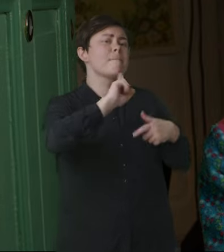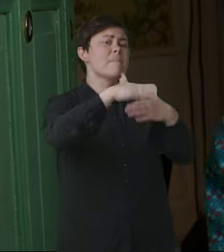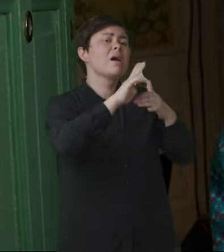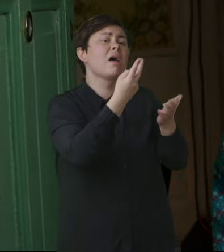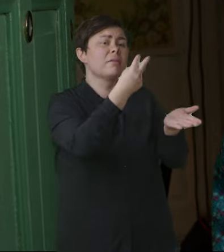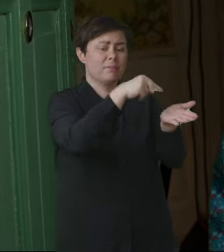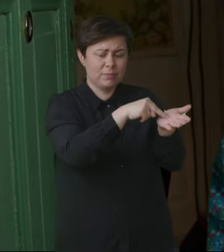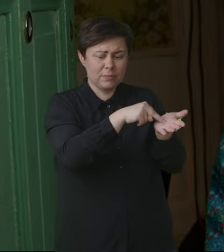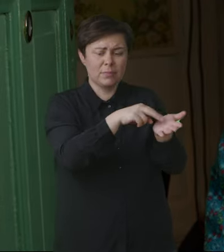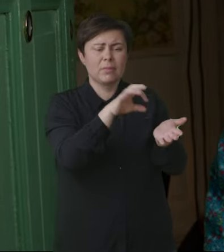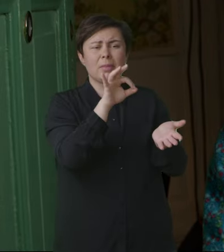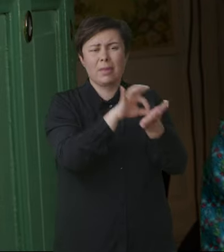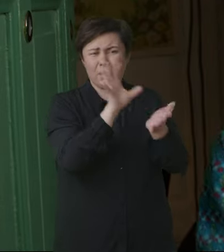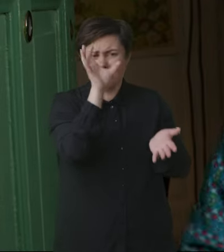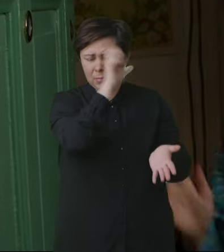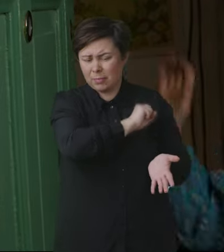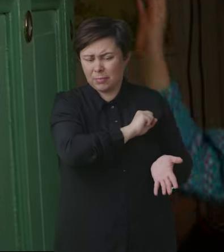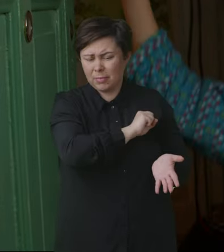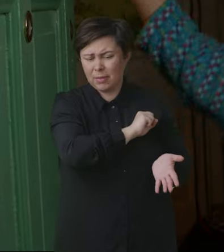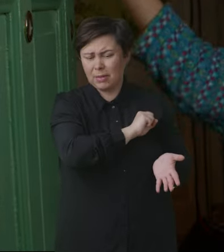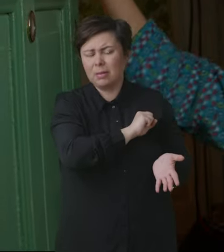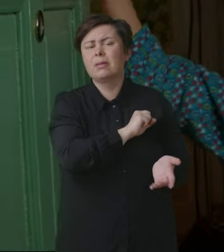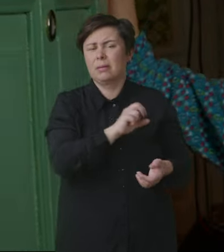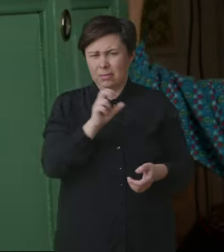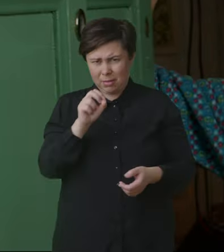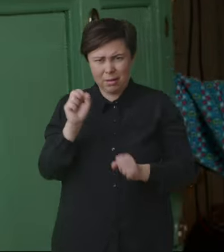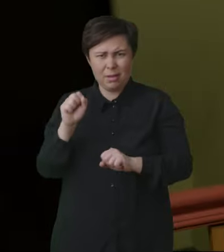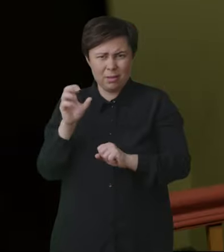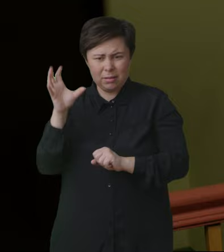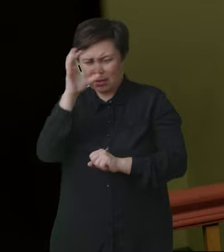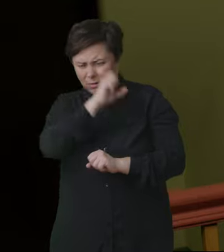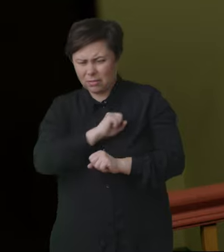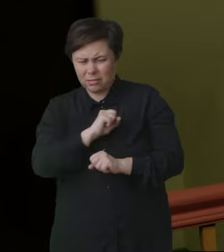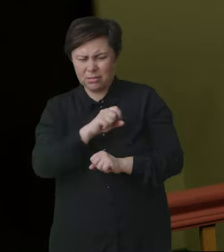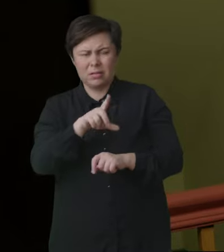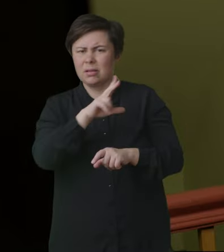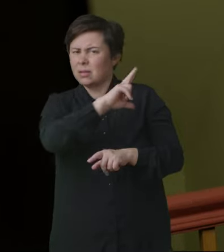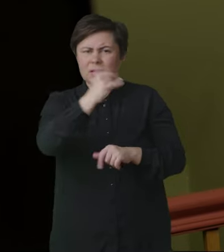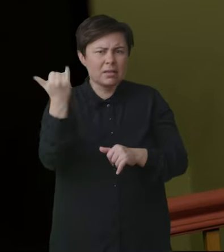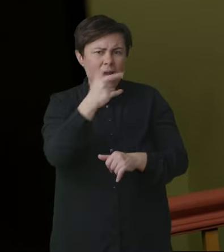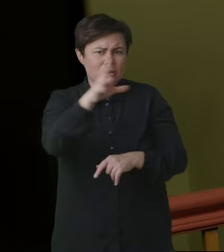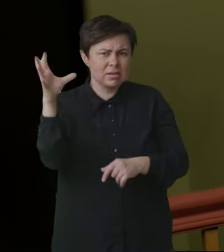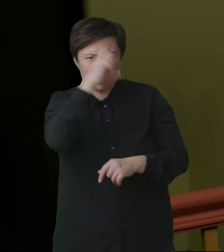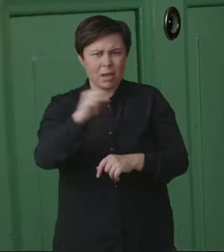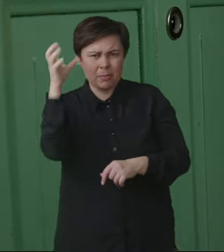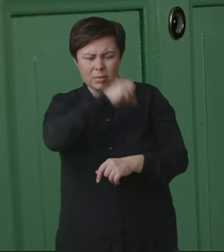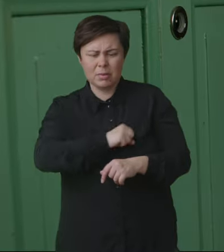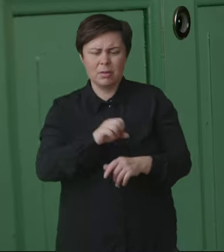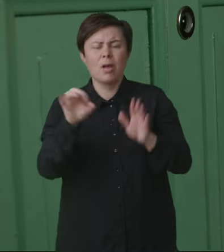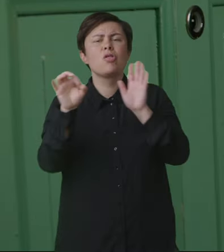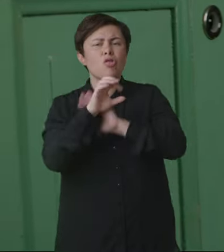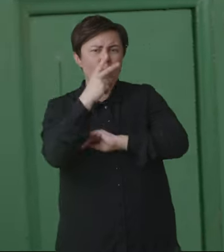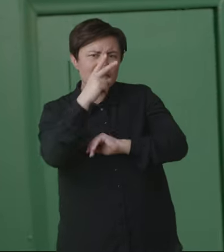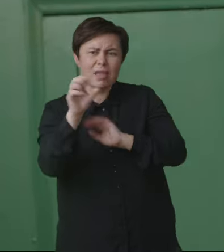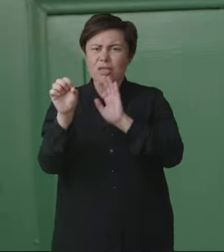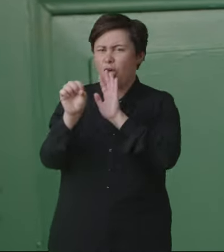wstanie. Pewnie zapomniał. Tak, zapomniał. Wszyscy tak właśnie zapominają. Do widzenia.